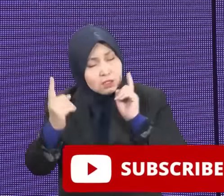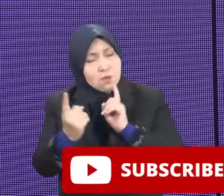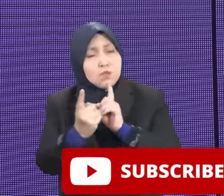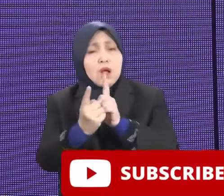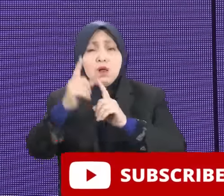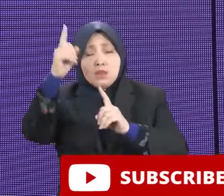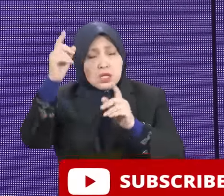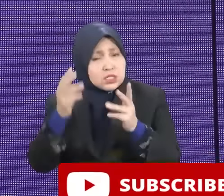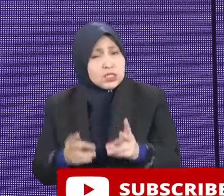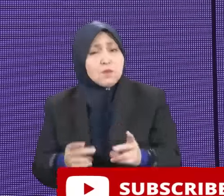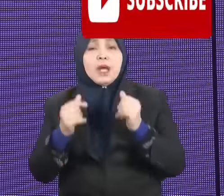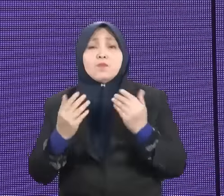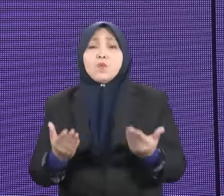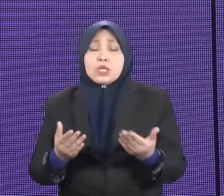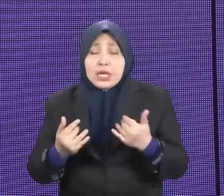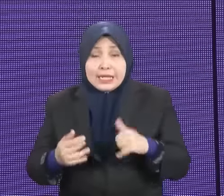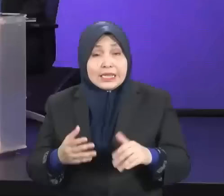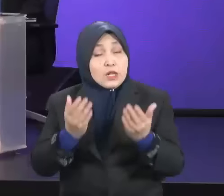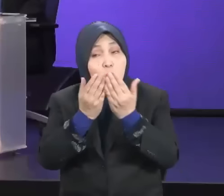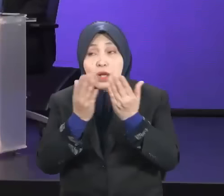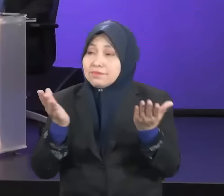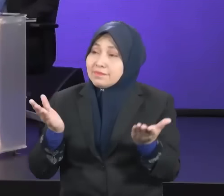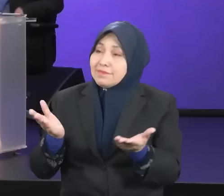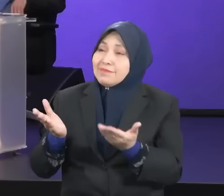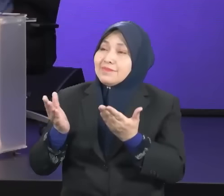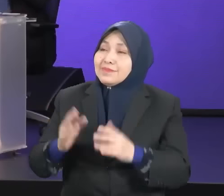yang mungkin kita berdoa di ujung ini bersama